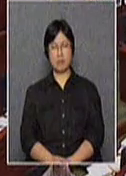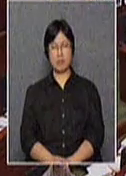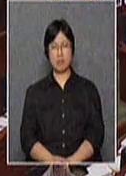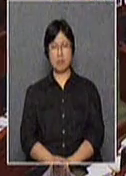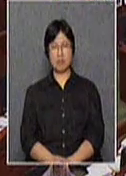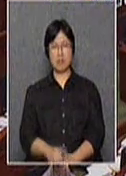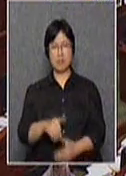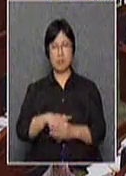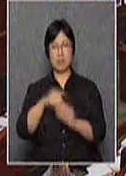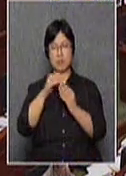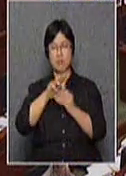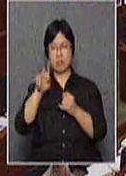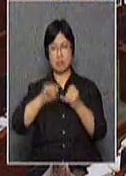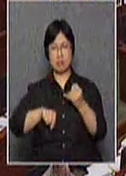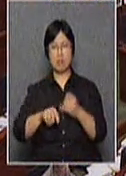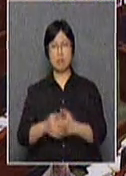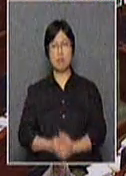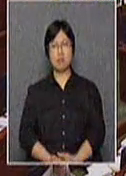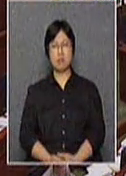停止表決，顯示結果。